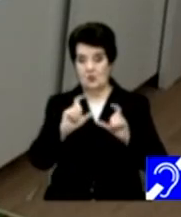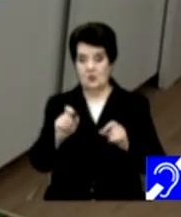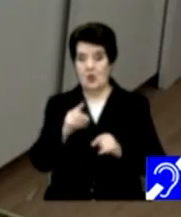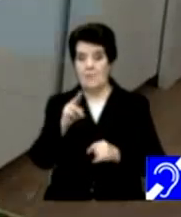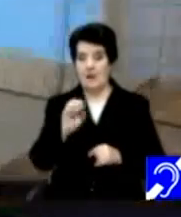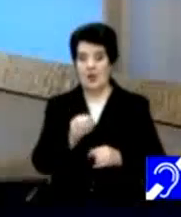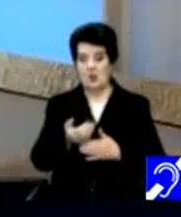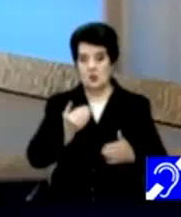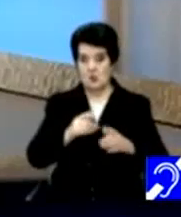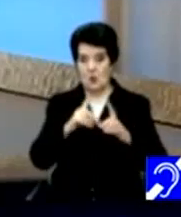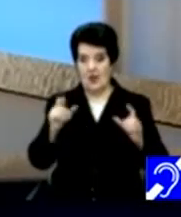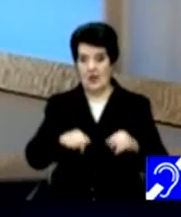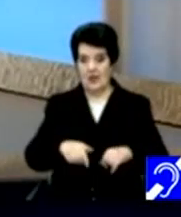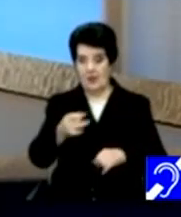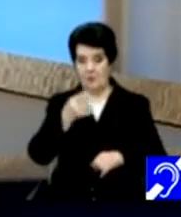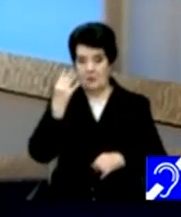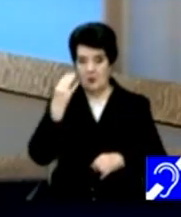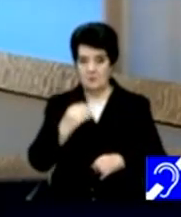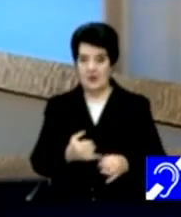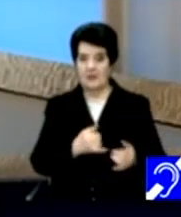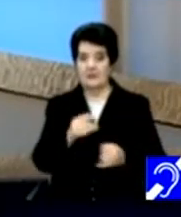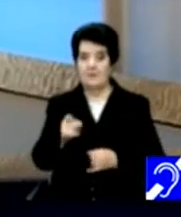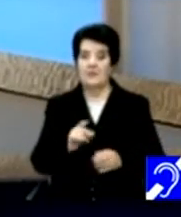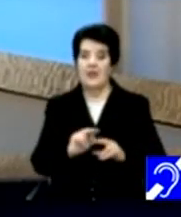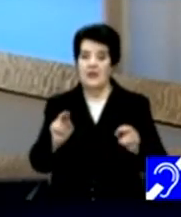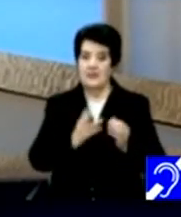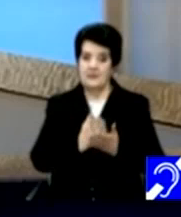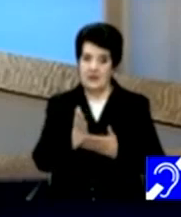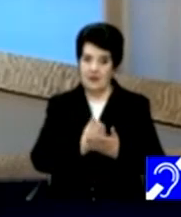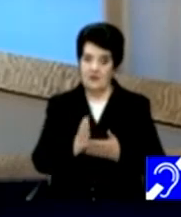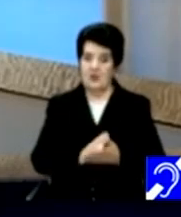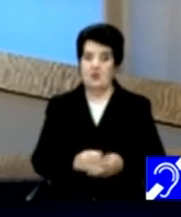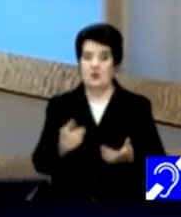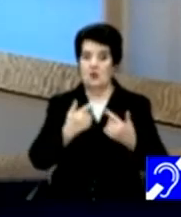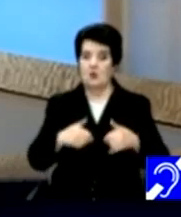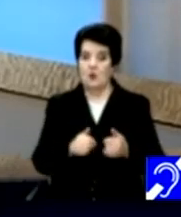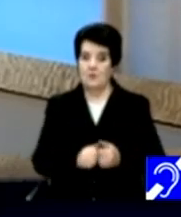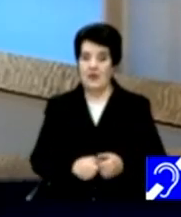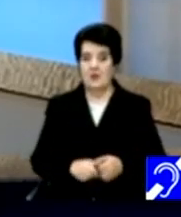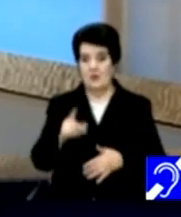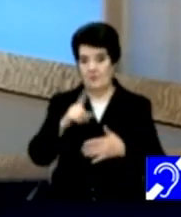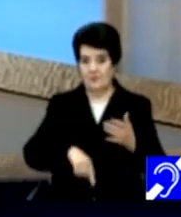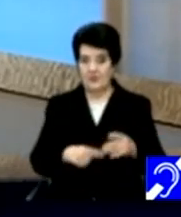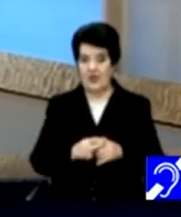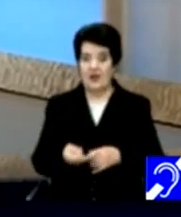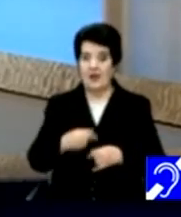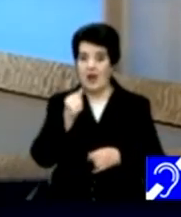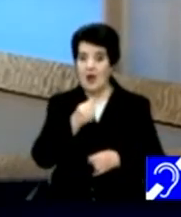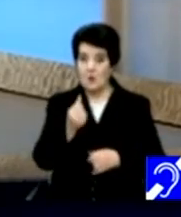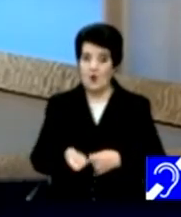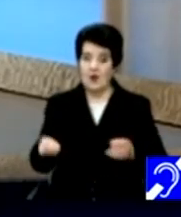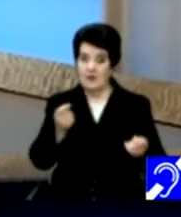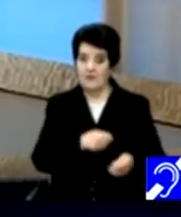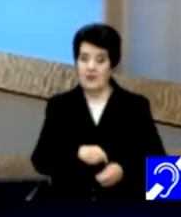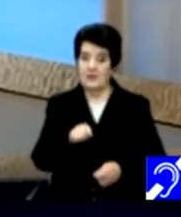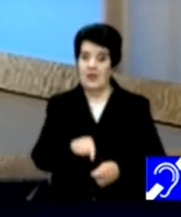Moldova. Exportul de servicii educaționale este un domeniu promițător care aduce anual în Republica Moldova venituri de